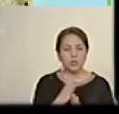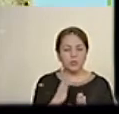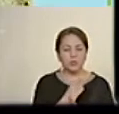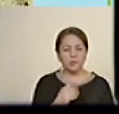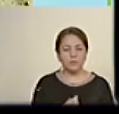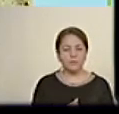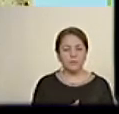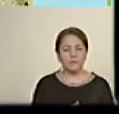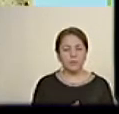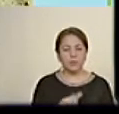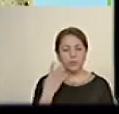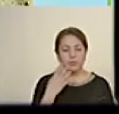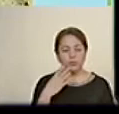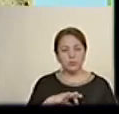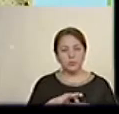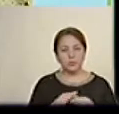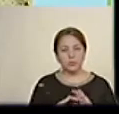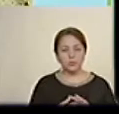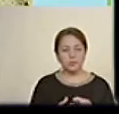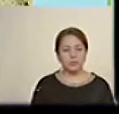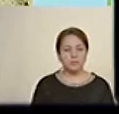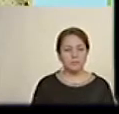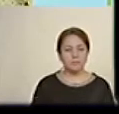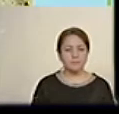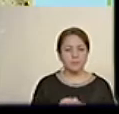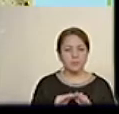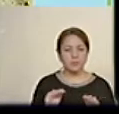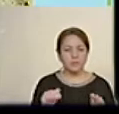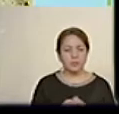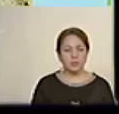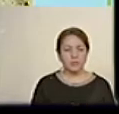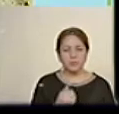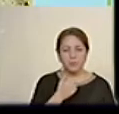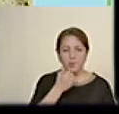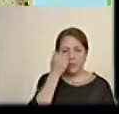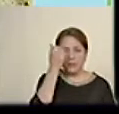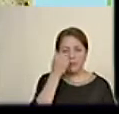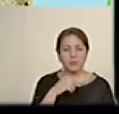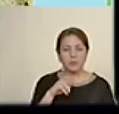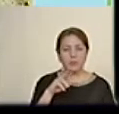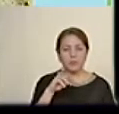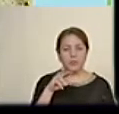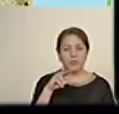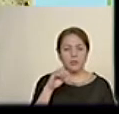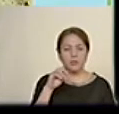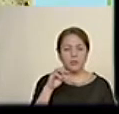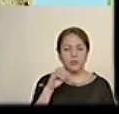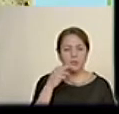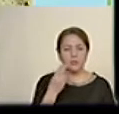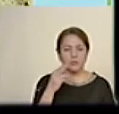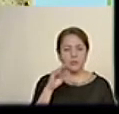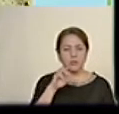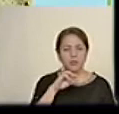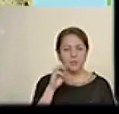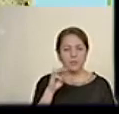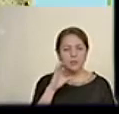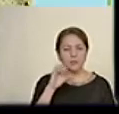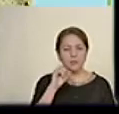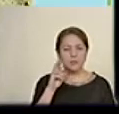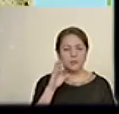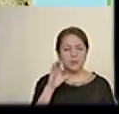И, наконец, четвертое предложение, ребята. Благодаря плантациям саксаула будет